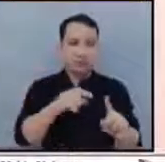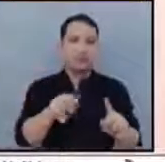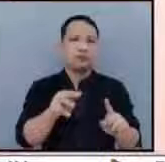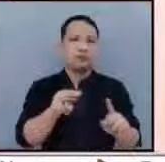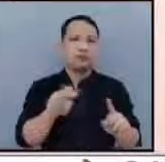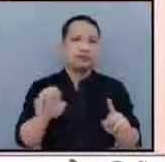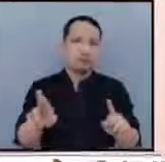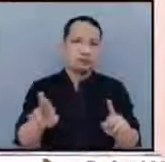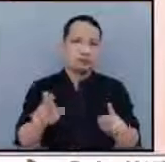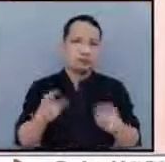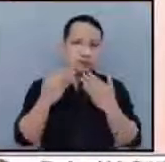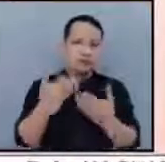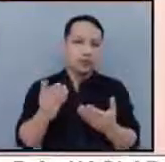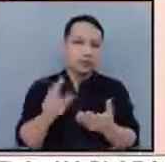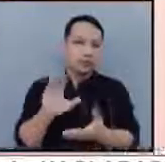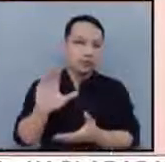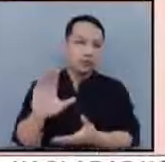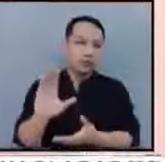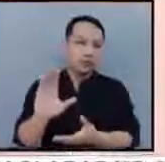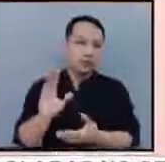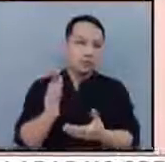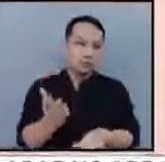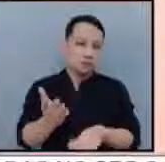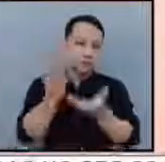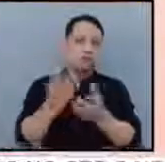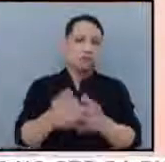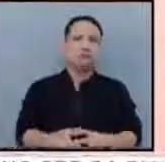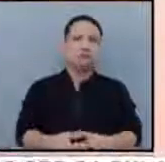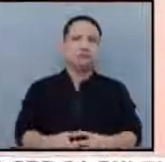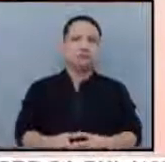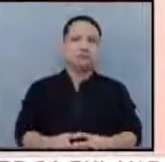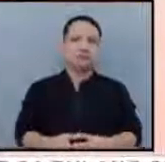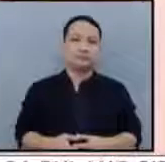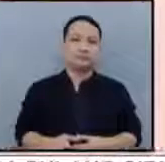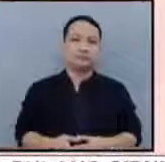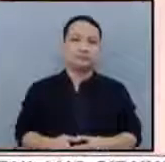Maraming salamat po sa inyo at mabuhay po kayo. Thank you po, thank you po.